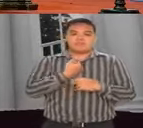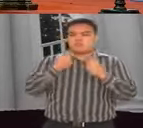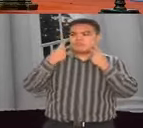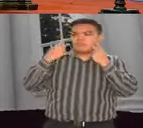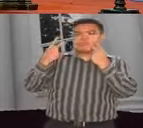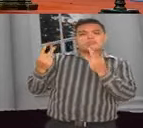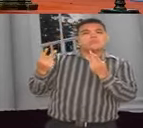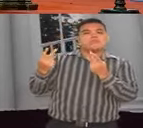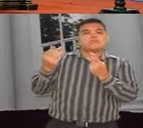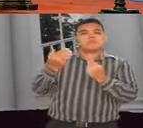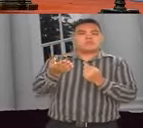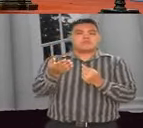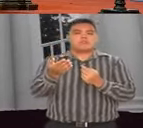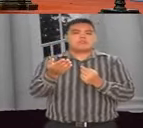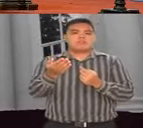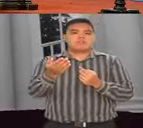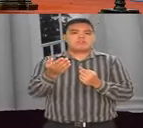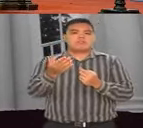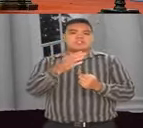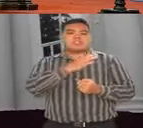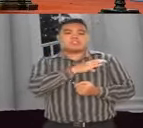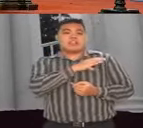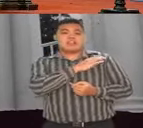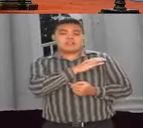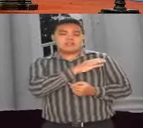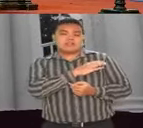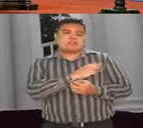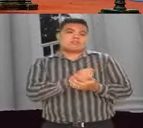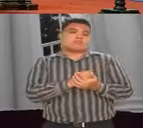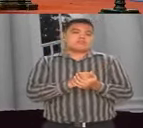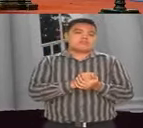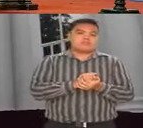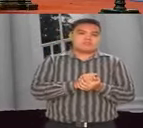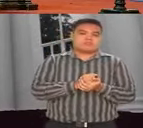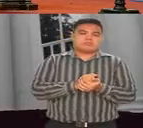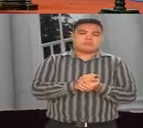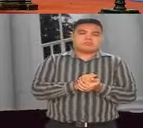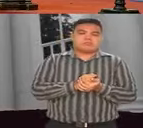makita nila ang imong mga characteristics.